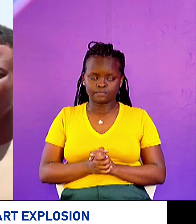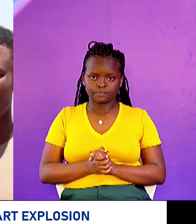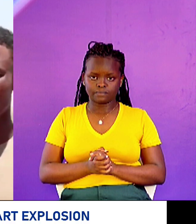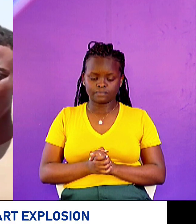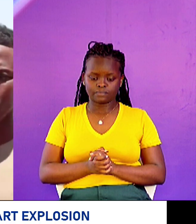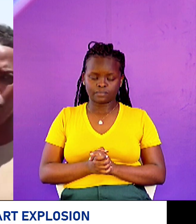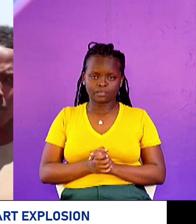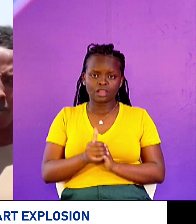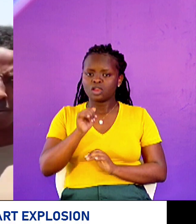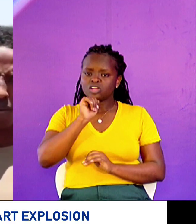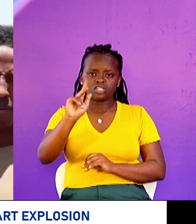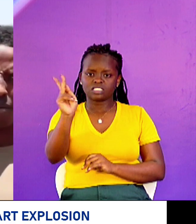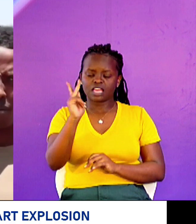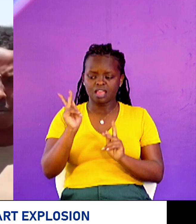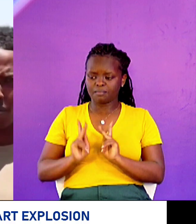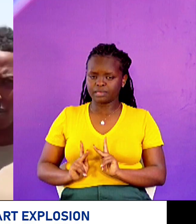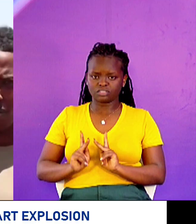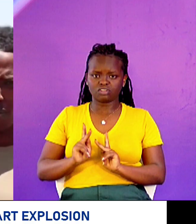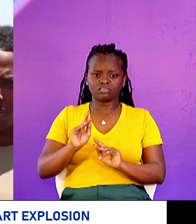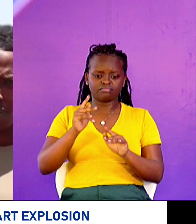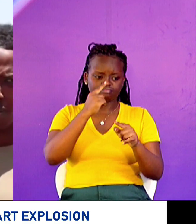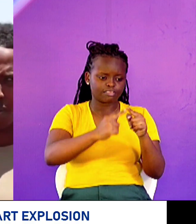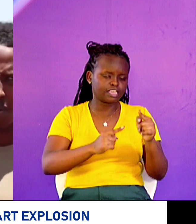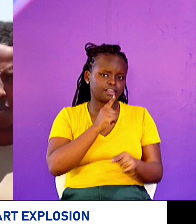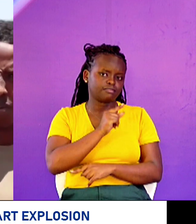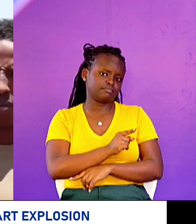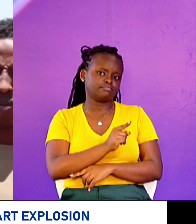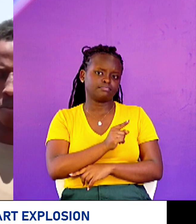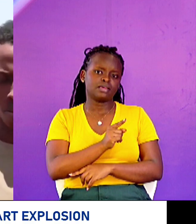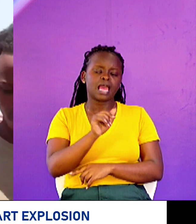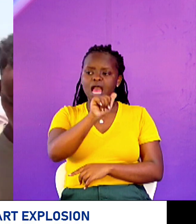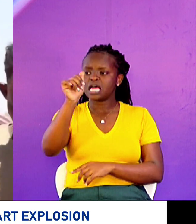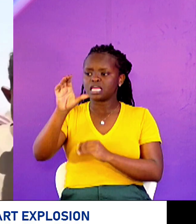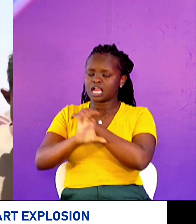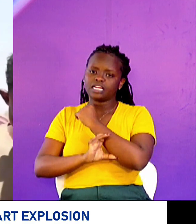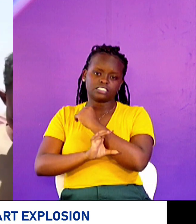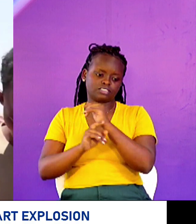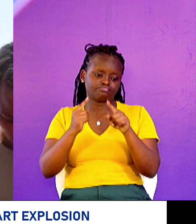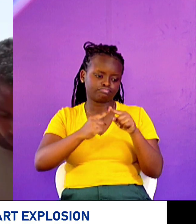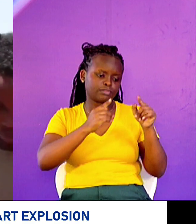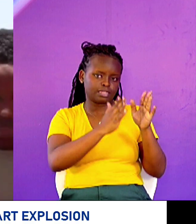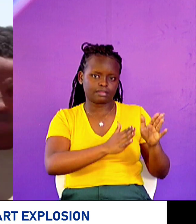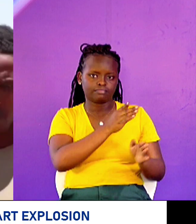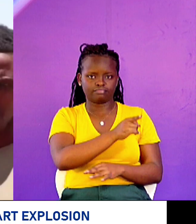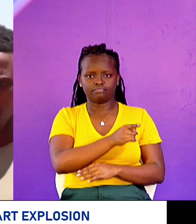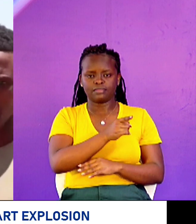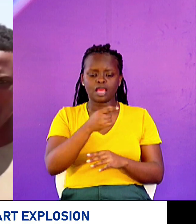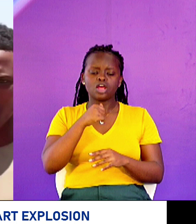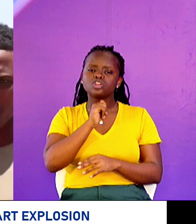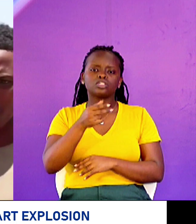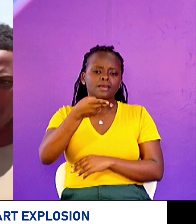Si mtu Mkenya alimuua, ni mtu mwenye ametoka gambo ingine ndo ameua huyu mtu. Na tena hajatumia rasasi, ametumia